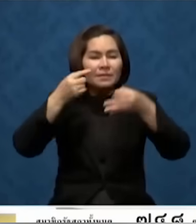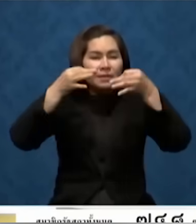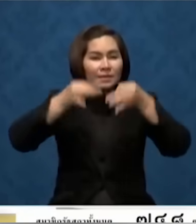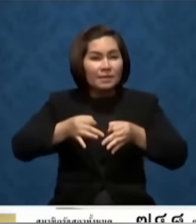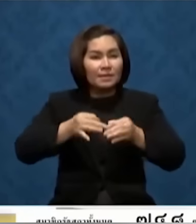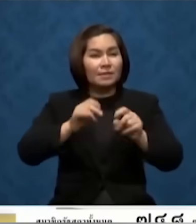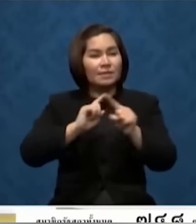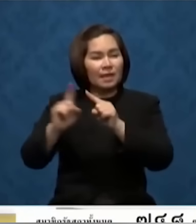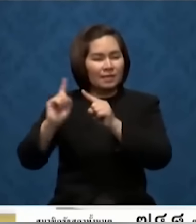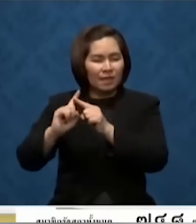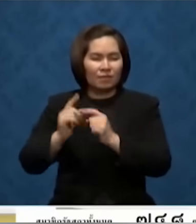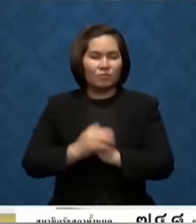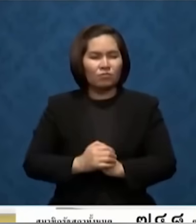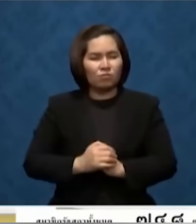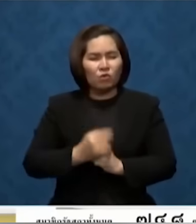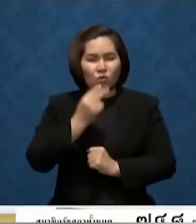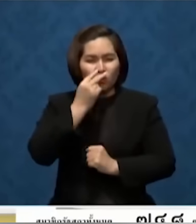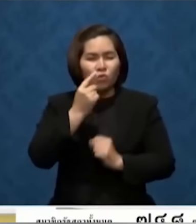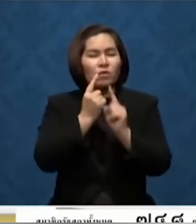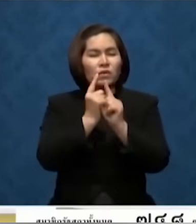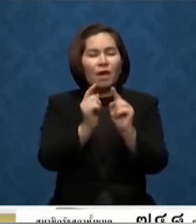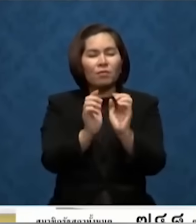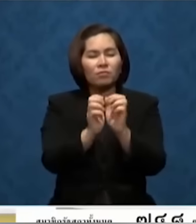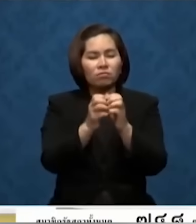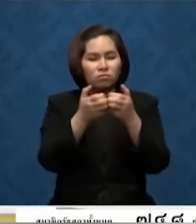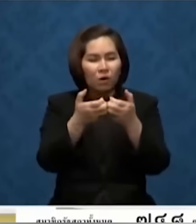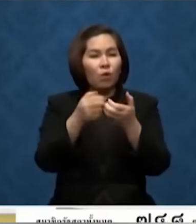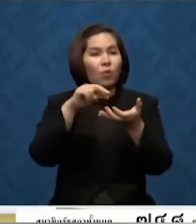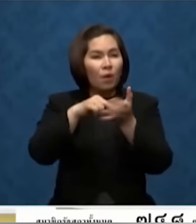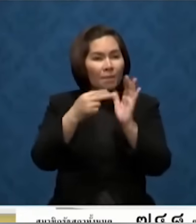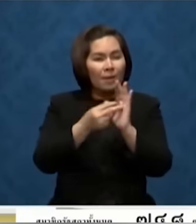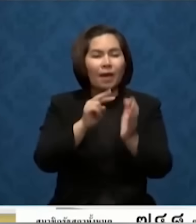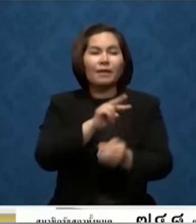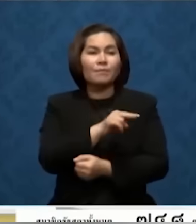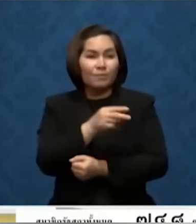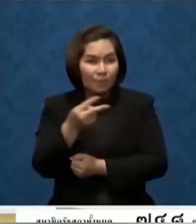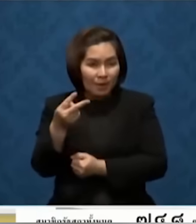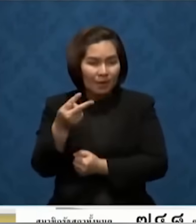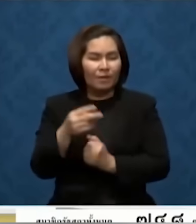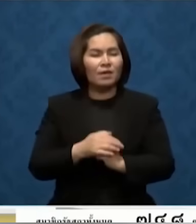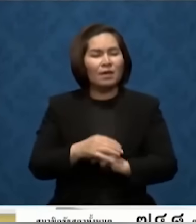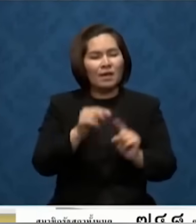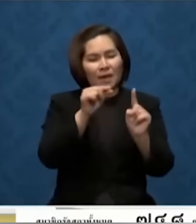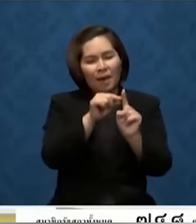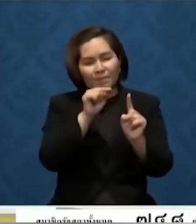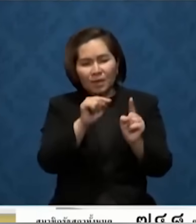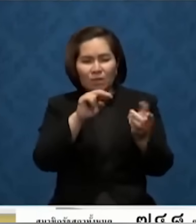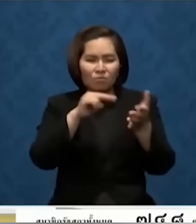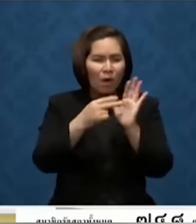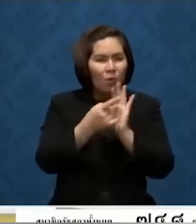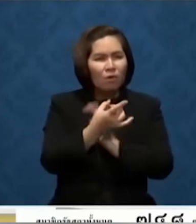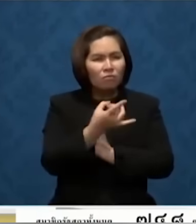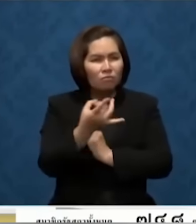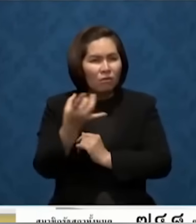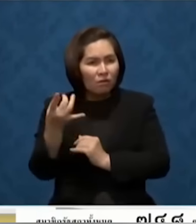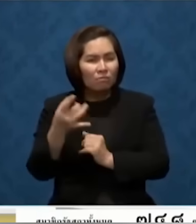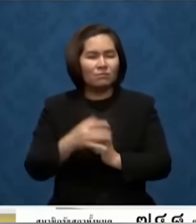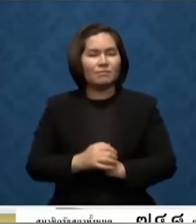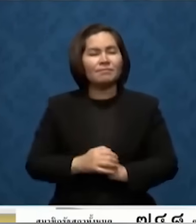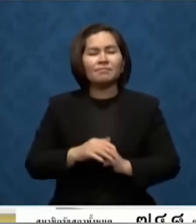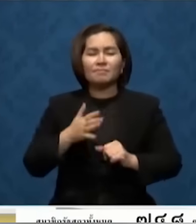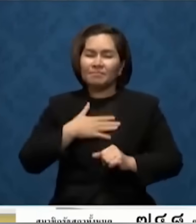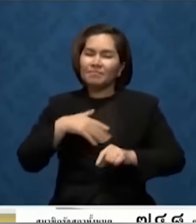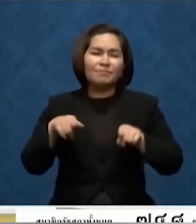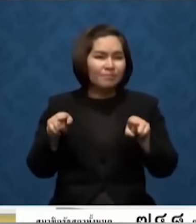ก็ล้วนแล้วแต่ไปดูพจนานุกรมคำแปลครับของศัพท์นั้นเนี่ยว่าแปลว่าอะไรผมก็เหมือน